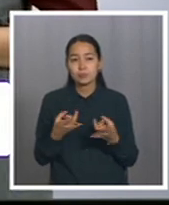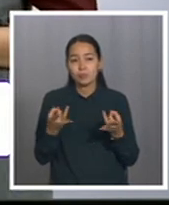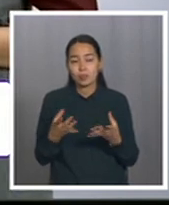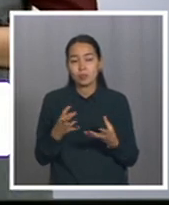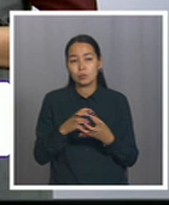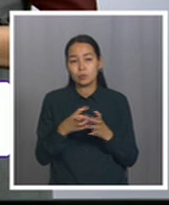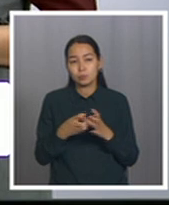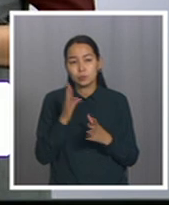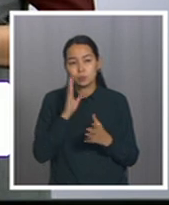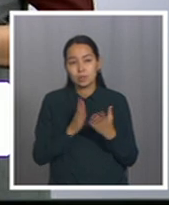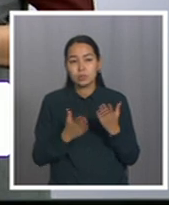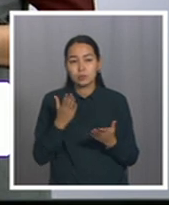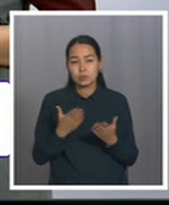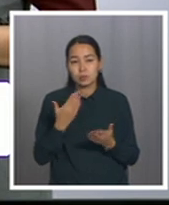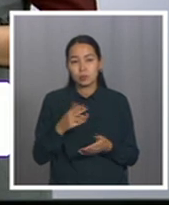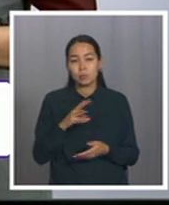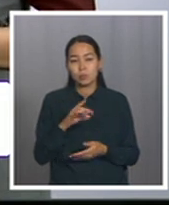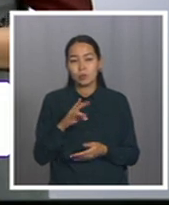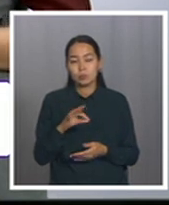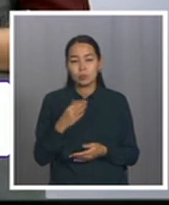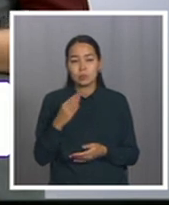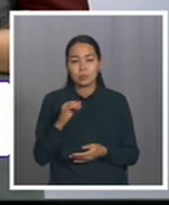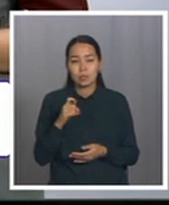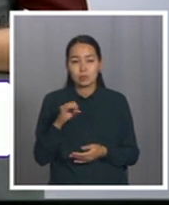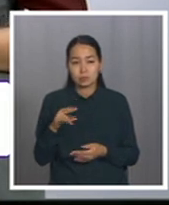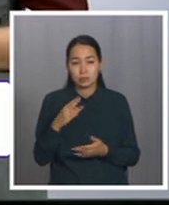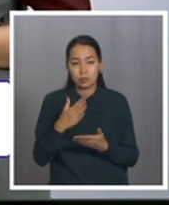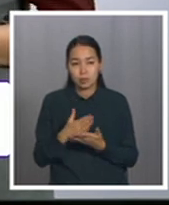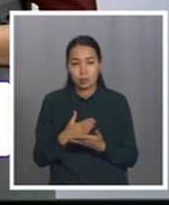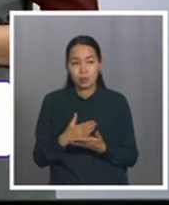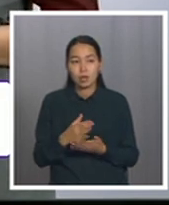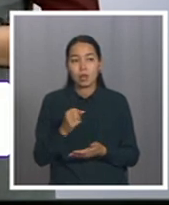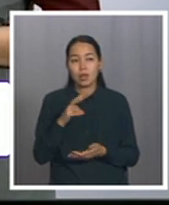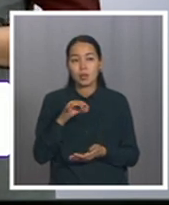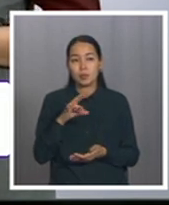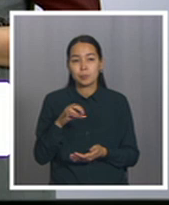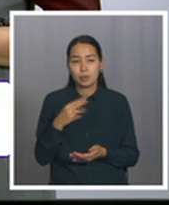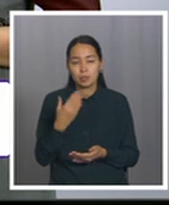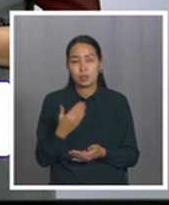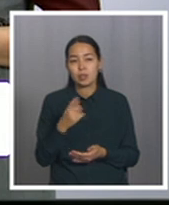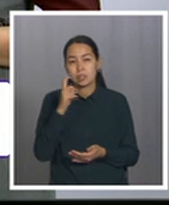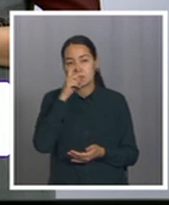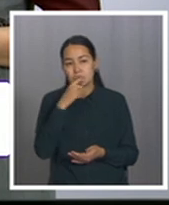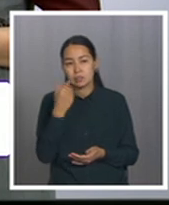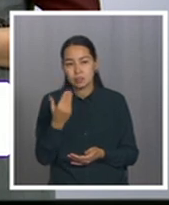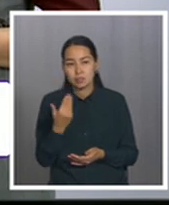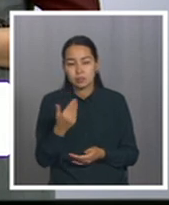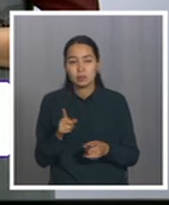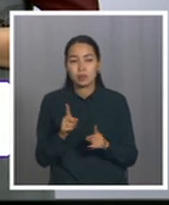көмүрсулардан немесе айтканда моносахаридтерден турады. Ал липидтер май кышкылдары менен